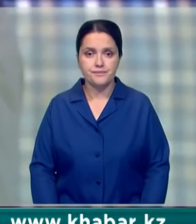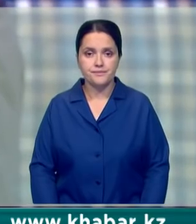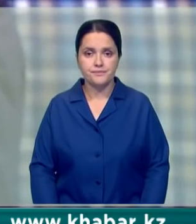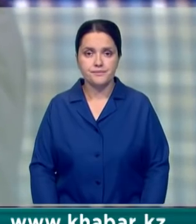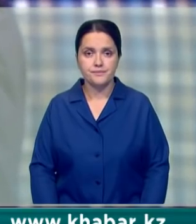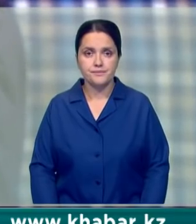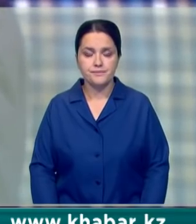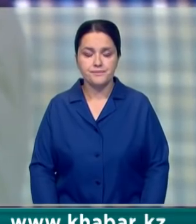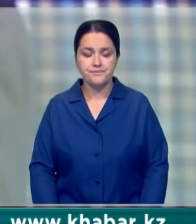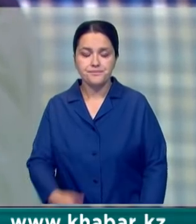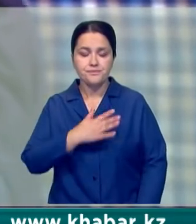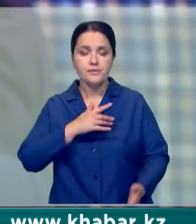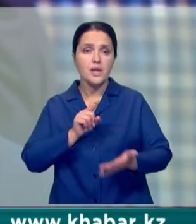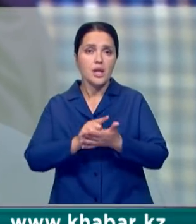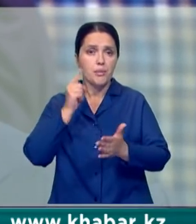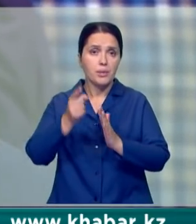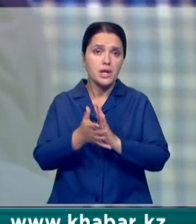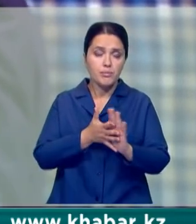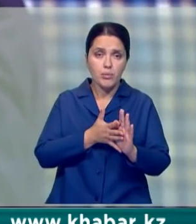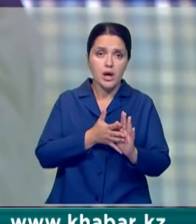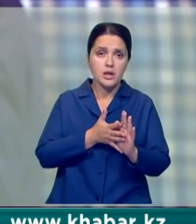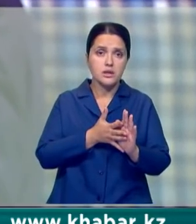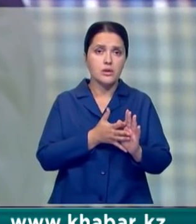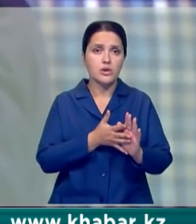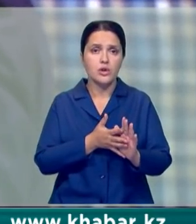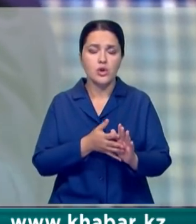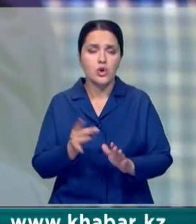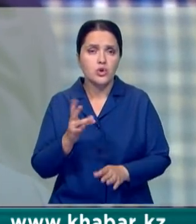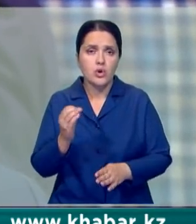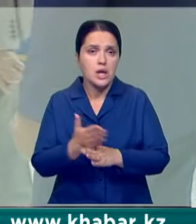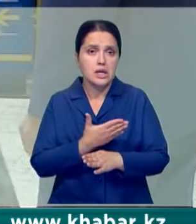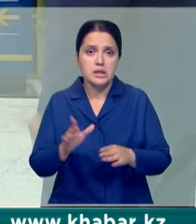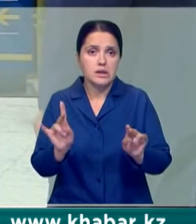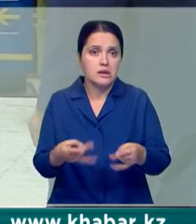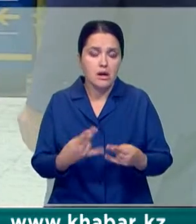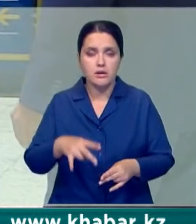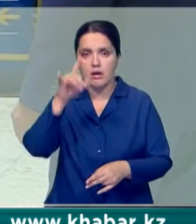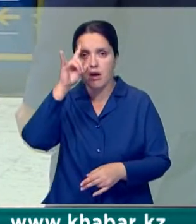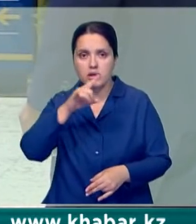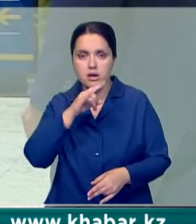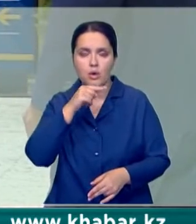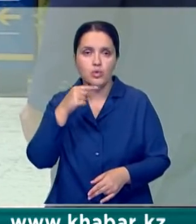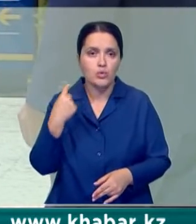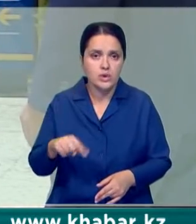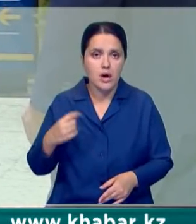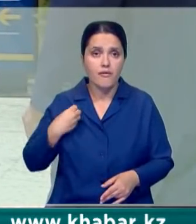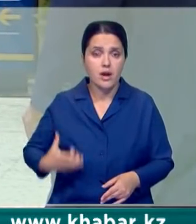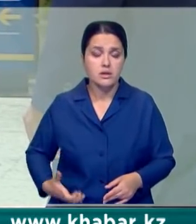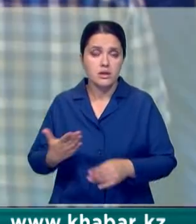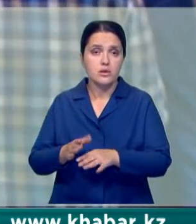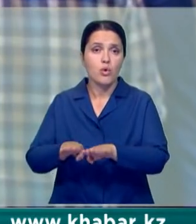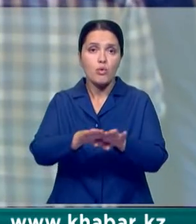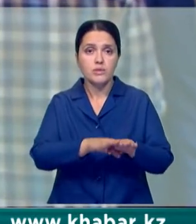должны понимать одну мечту нет литературы казанской русской или французской есть общая человеческая литература и